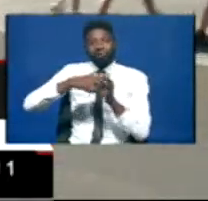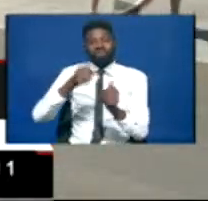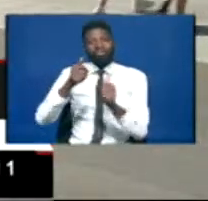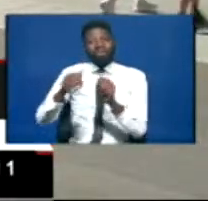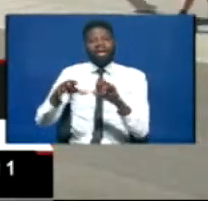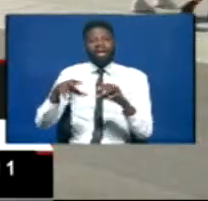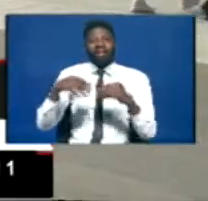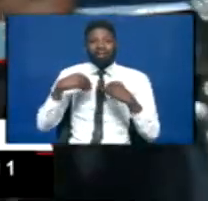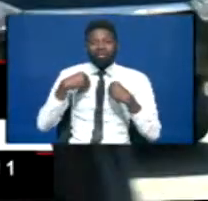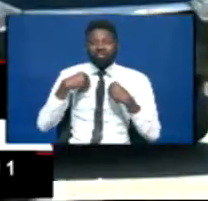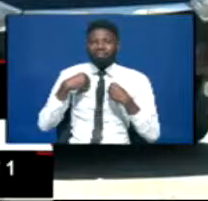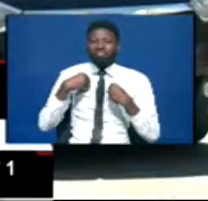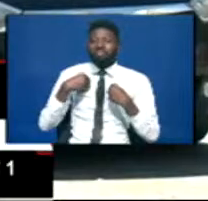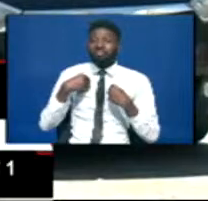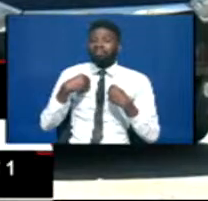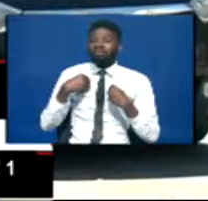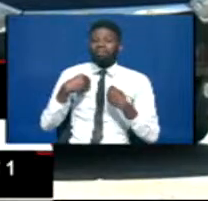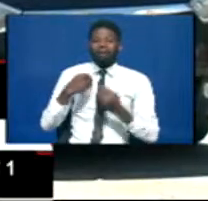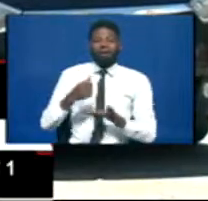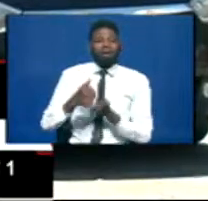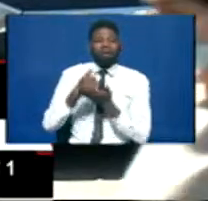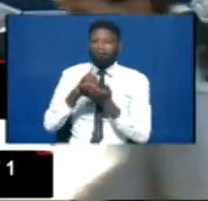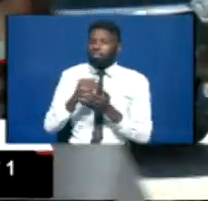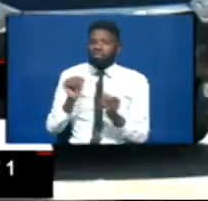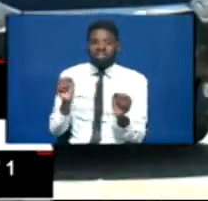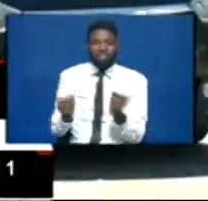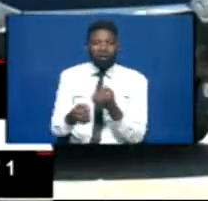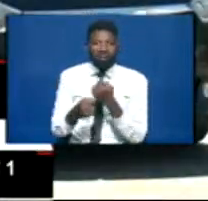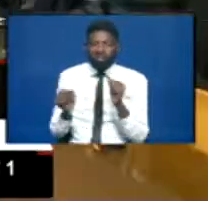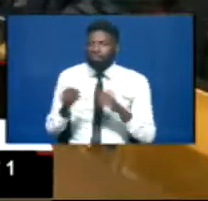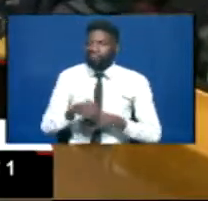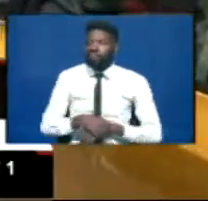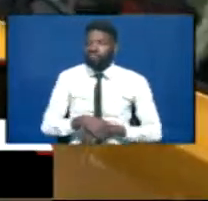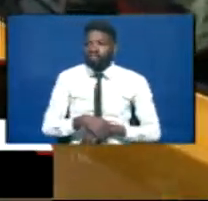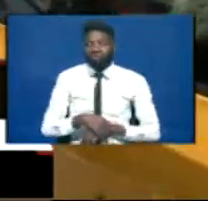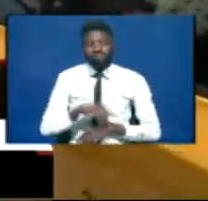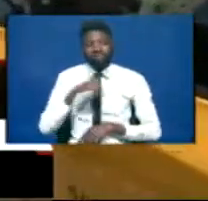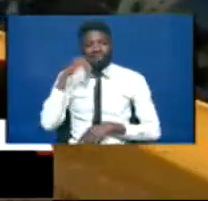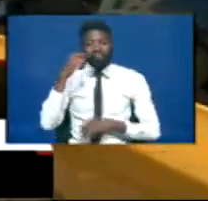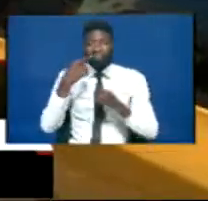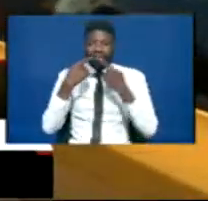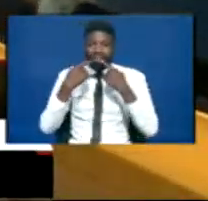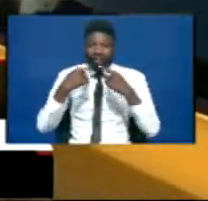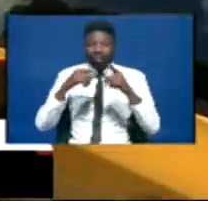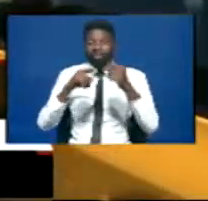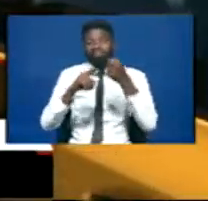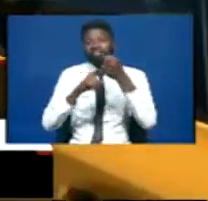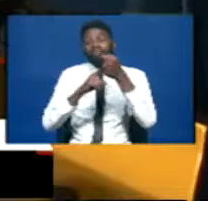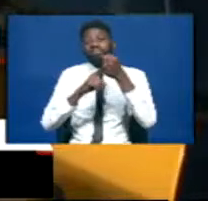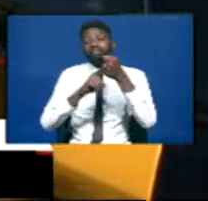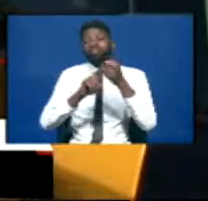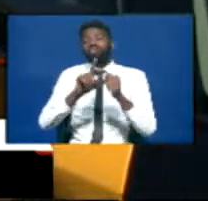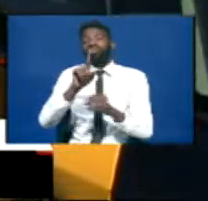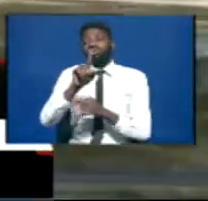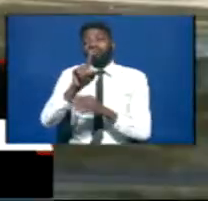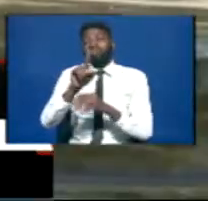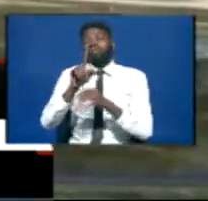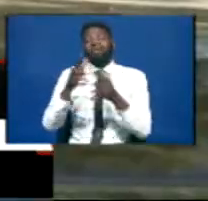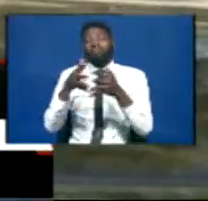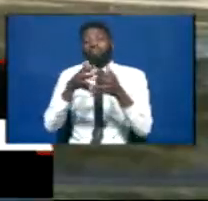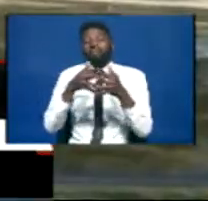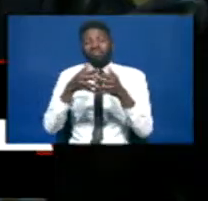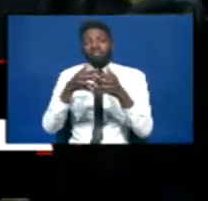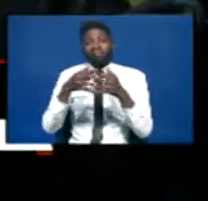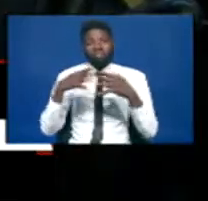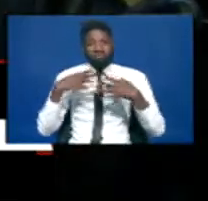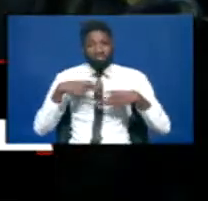Nayo wizara ya mashauri ya nchi za kigeni ya Urusi ilitangaza kwamba raia 61 zaidi wa Marekani wamezuiwa kuingia